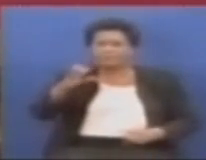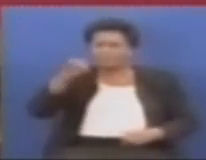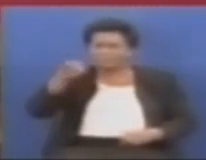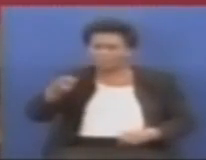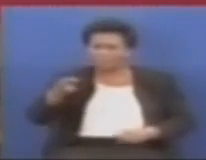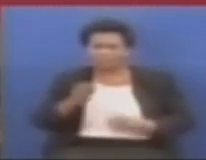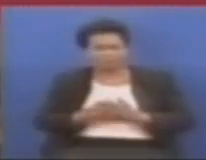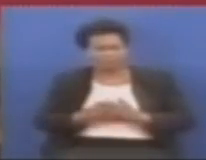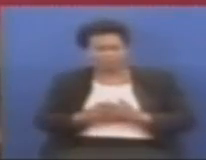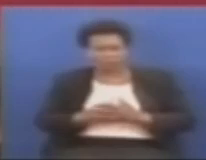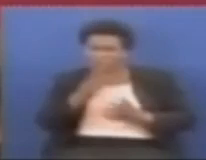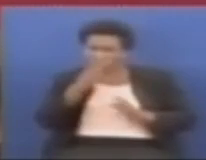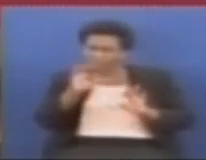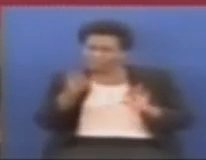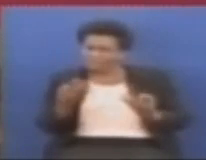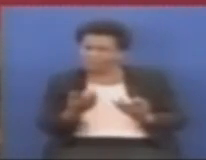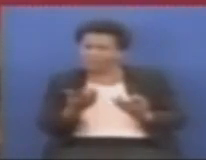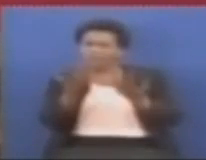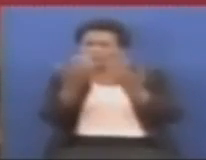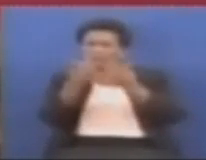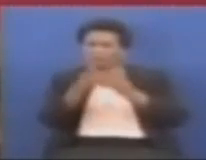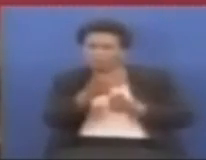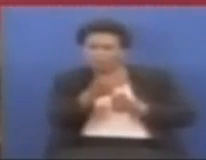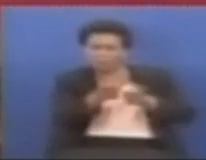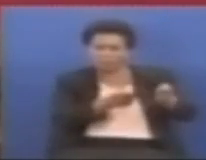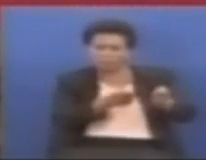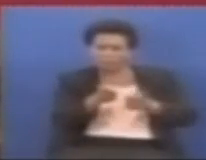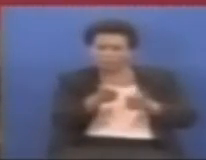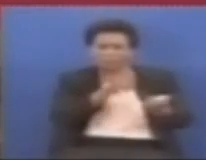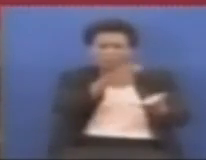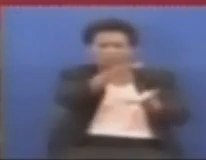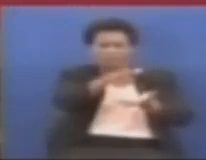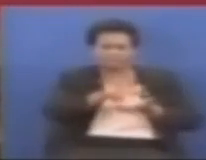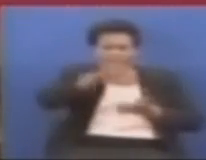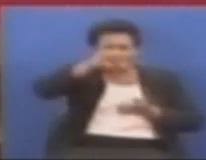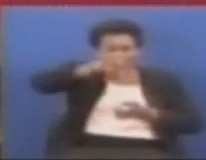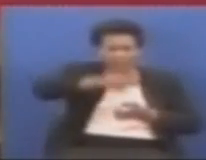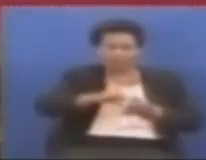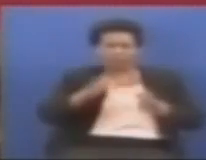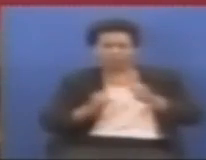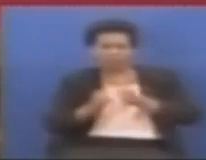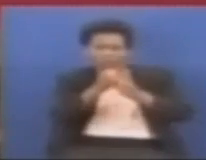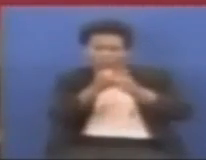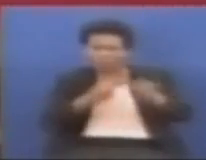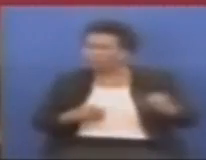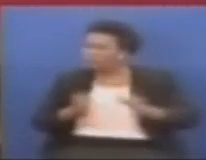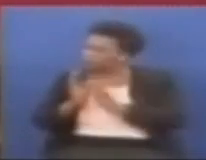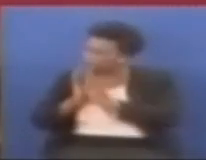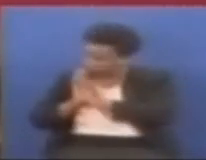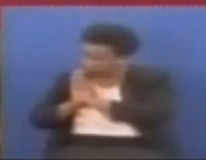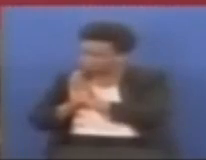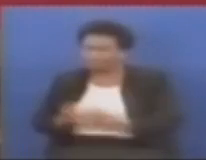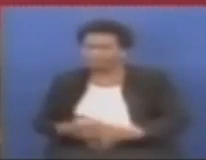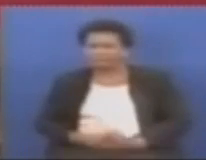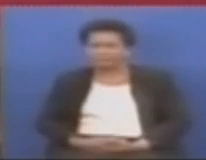mimi ninavyoona kwamba walionewa, kwa sababu kwa mujibu wa kitabu cha majibu ya maswali hayo